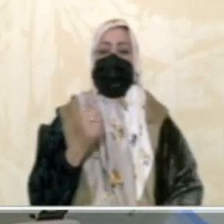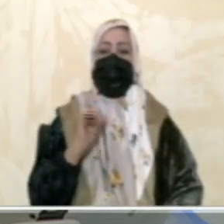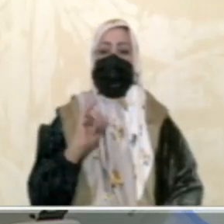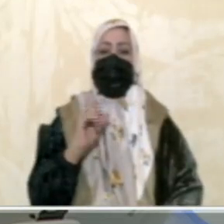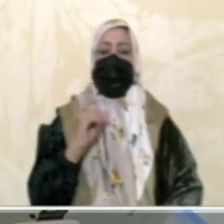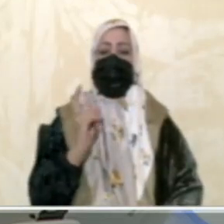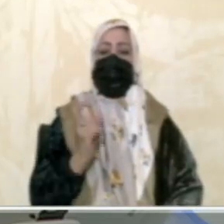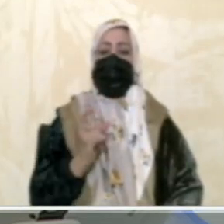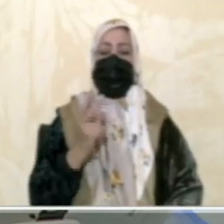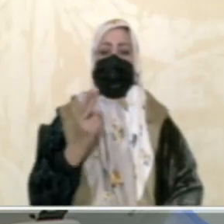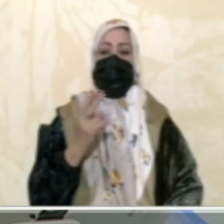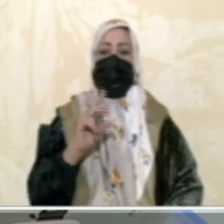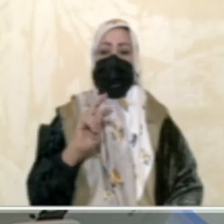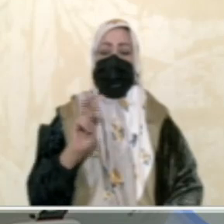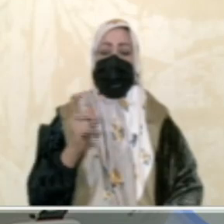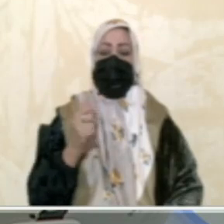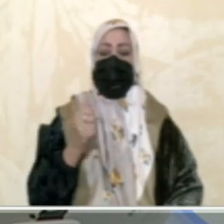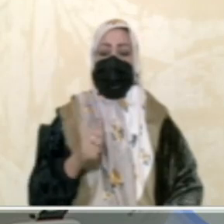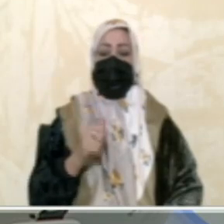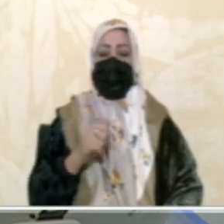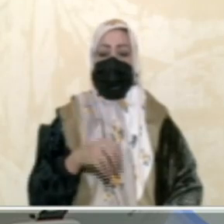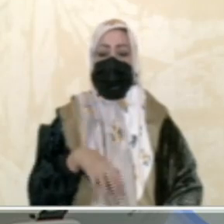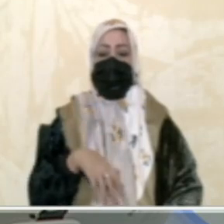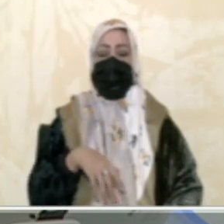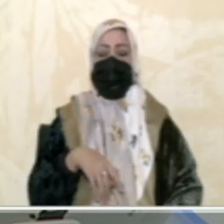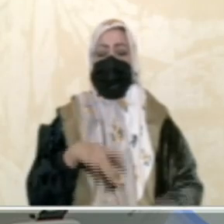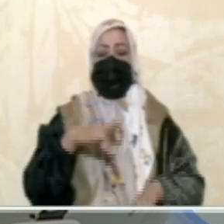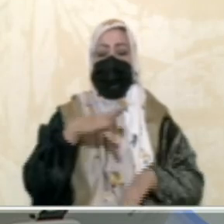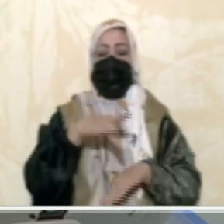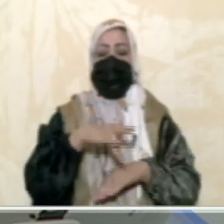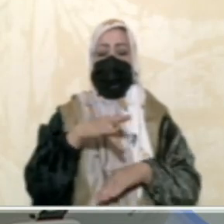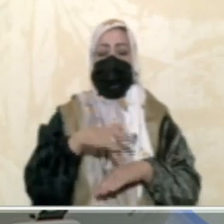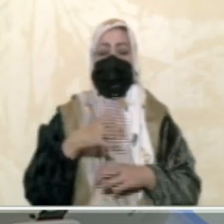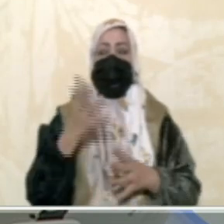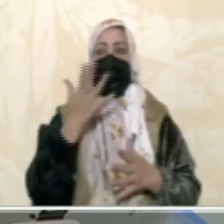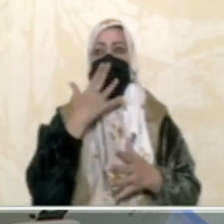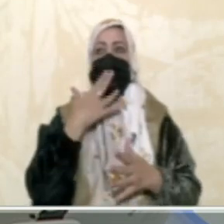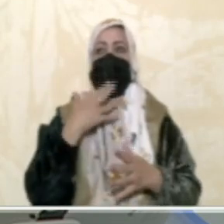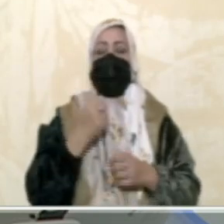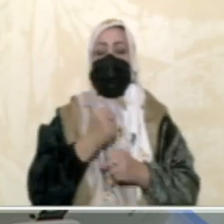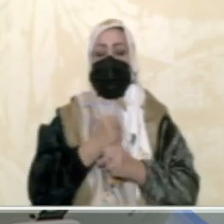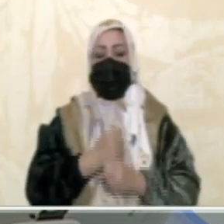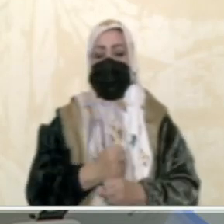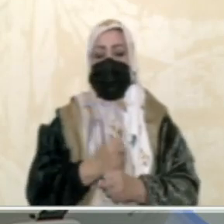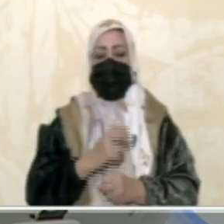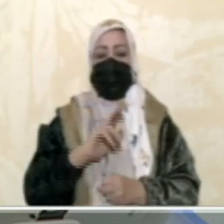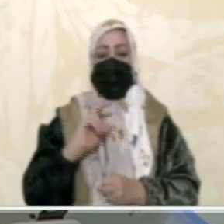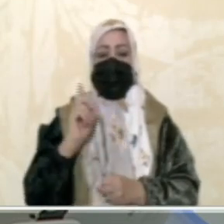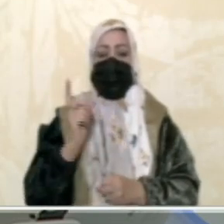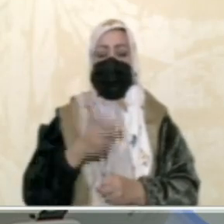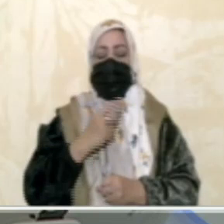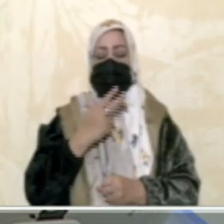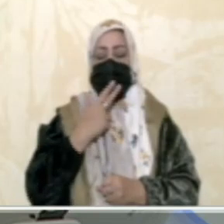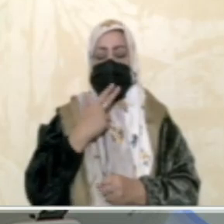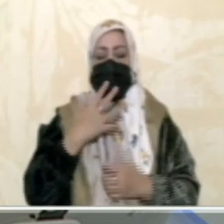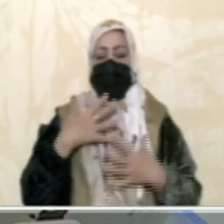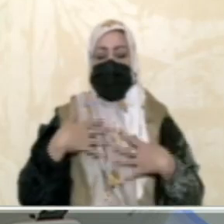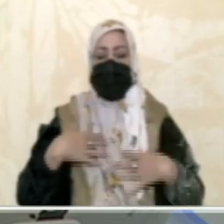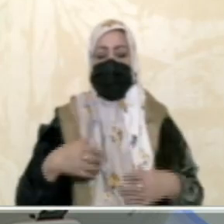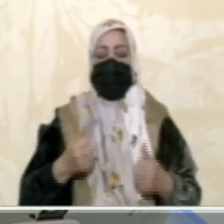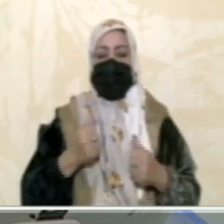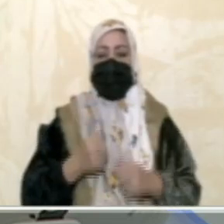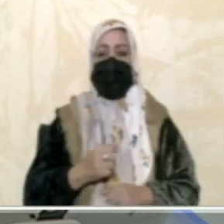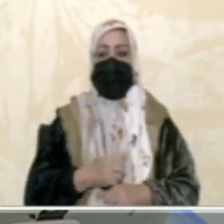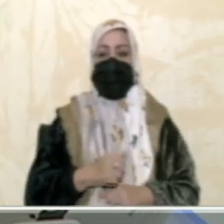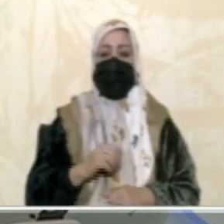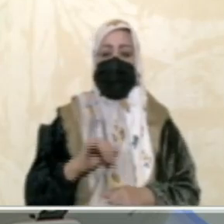مدينه القرابولي حفظه الله ومتعه بصحه والعافيه فالشيخ محمد الفيتوري الطشاني رحمه الله